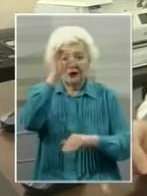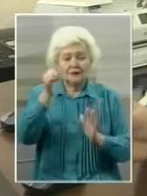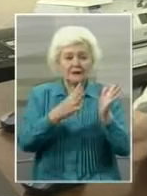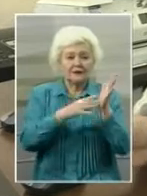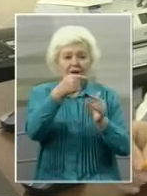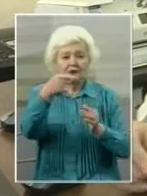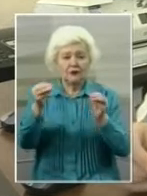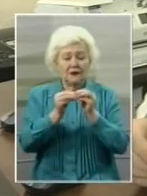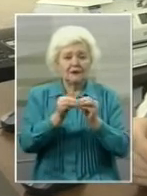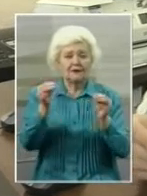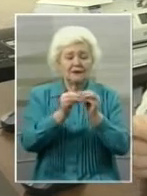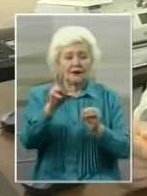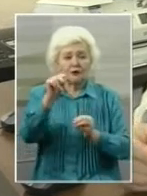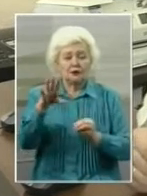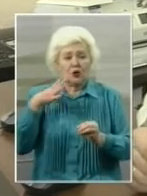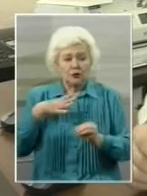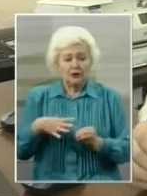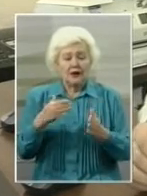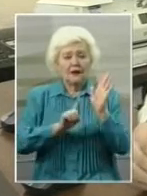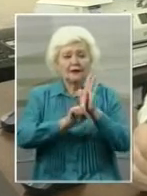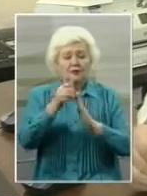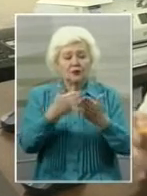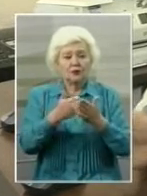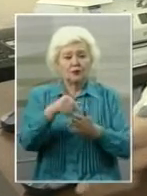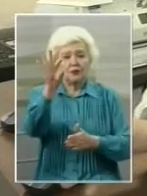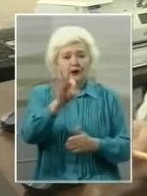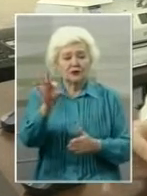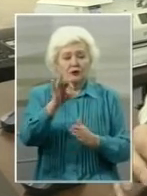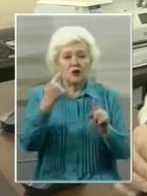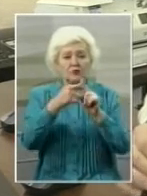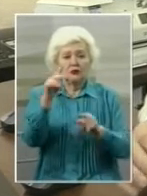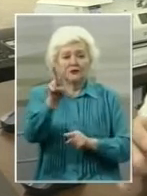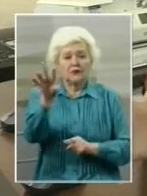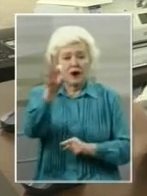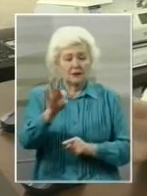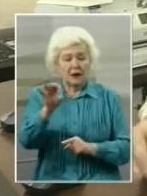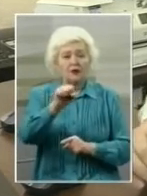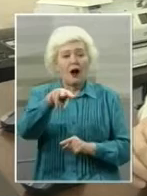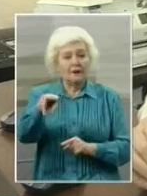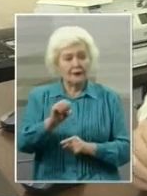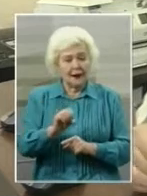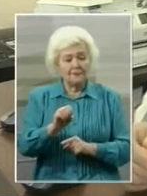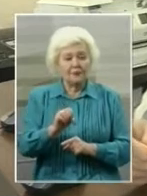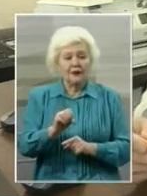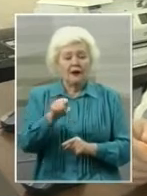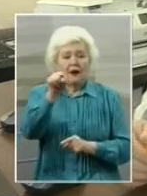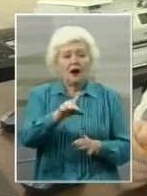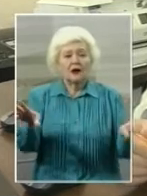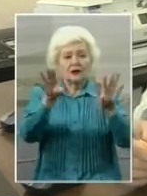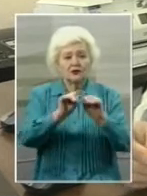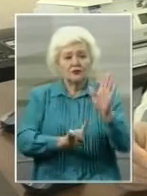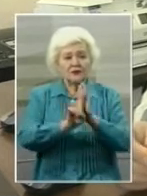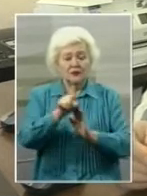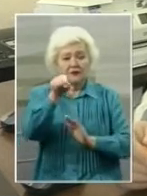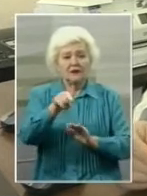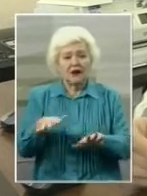9 на 10 і 10 числа ми очікуємо десь температуру близько нуля, плюс 2 градуси. Але разом з цією температурою на